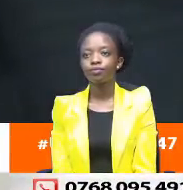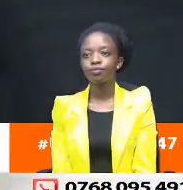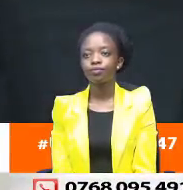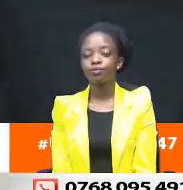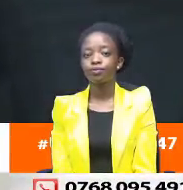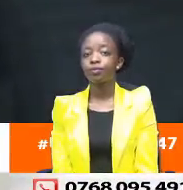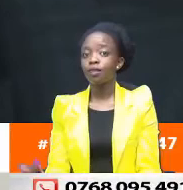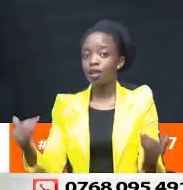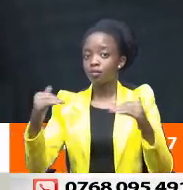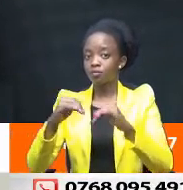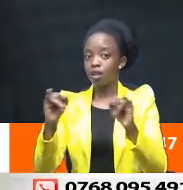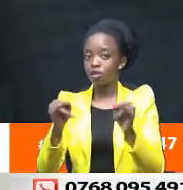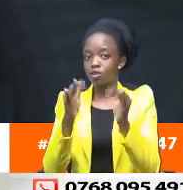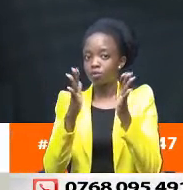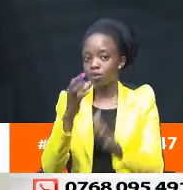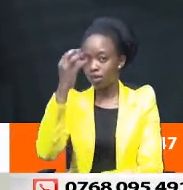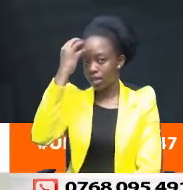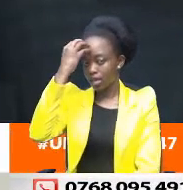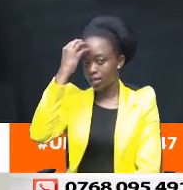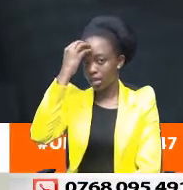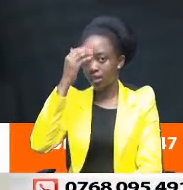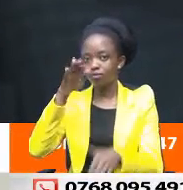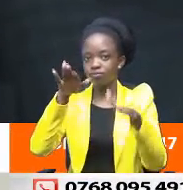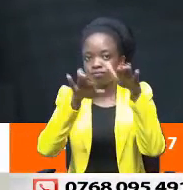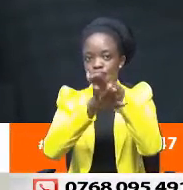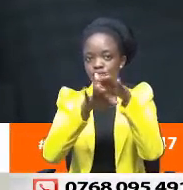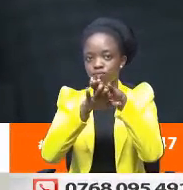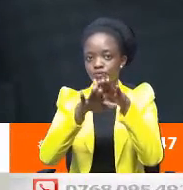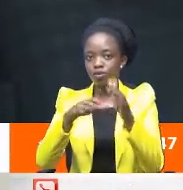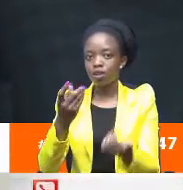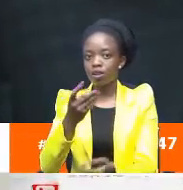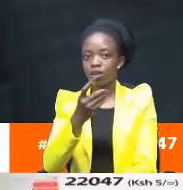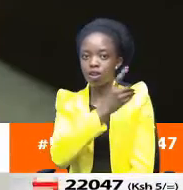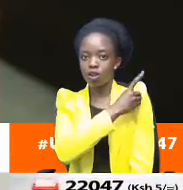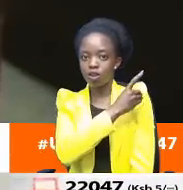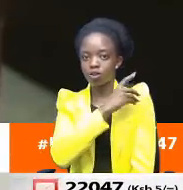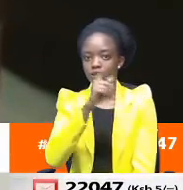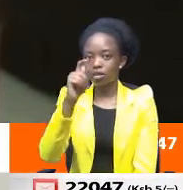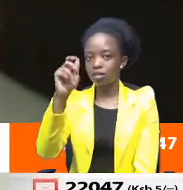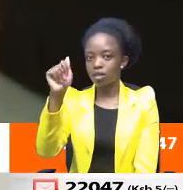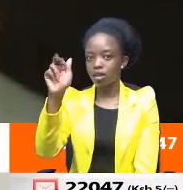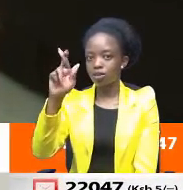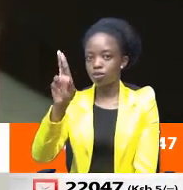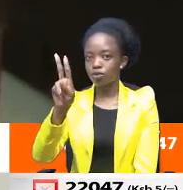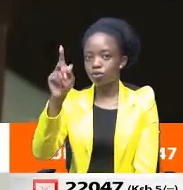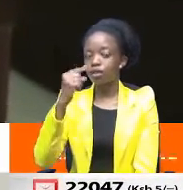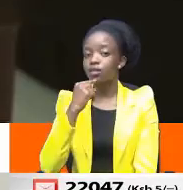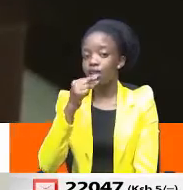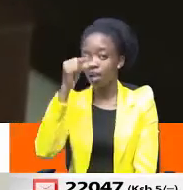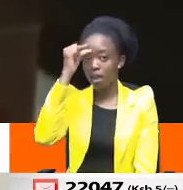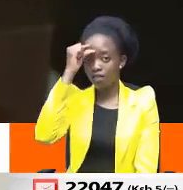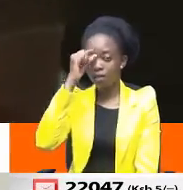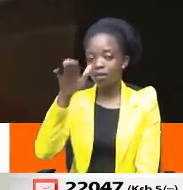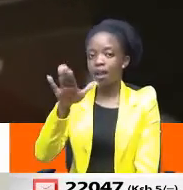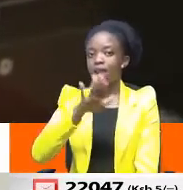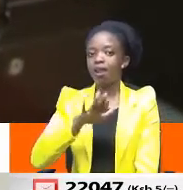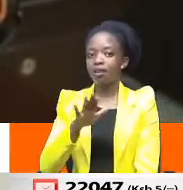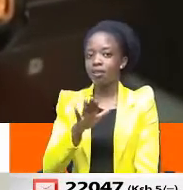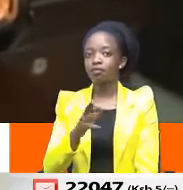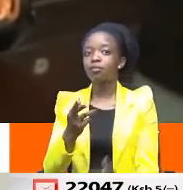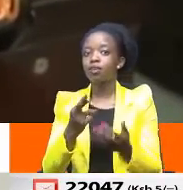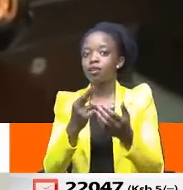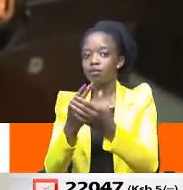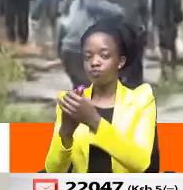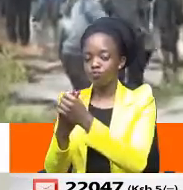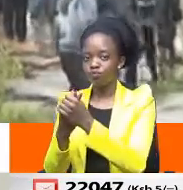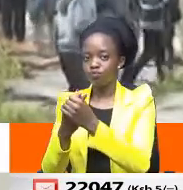Kwenye mkao na wanahabari mjini Kitale, naibu gavana wa kaunti ya Trans Nzoia Dr. Stanley Tarus amesema serikali ya kaunti ya Trans Nzoia itashirikiana na